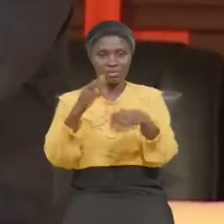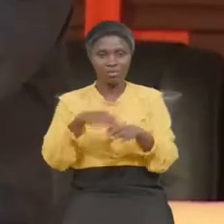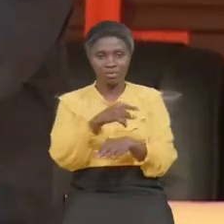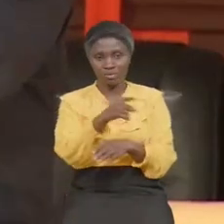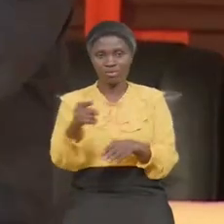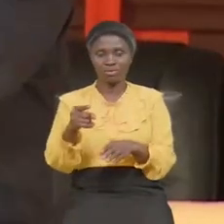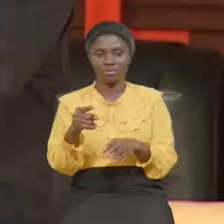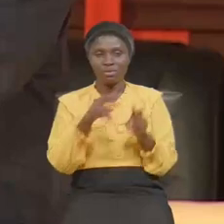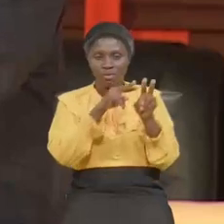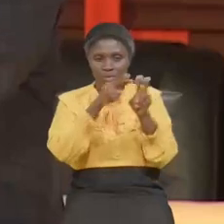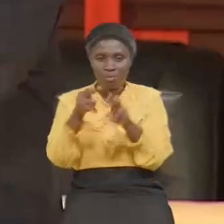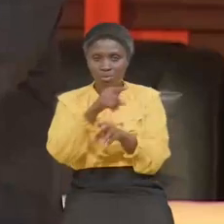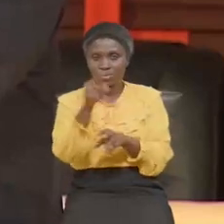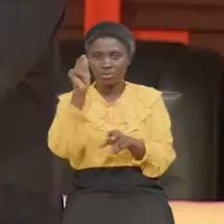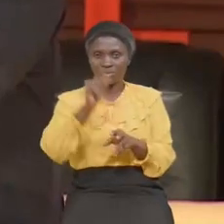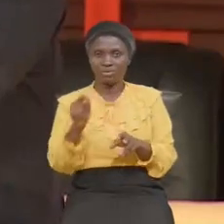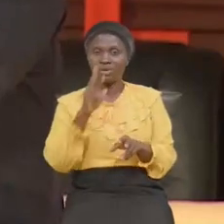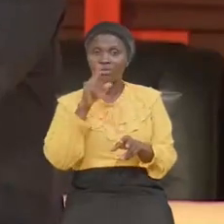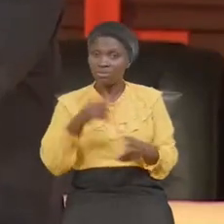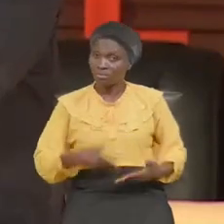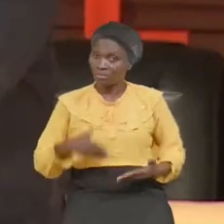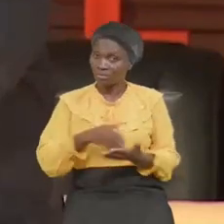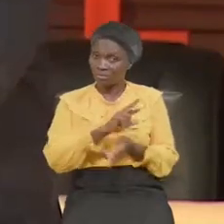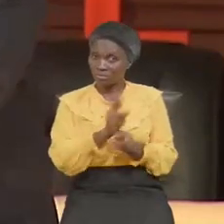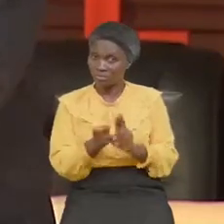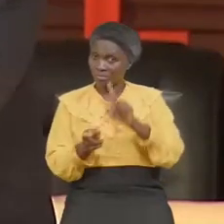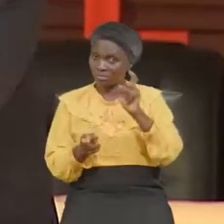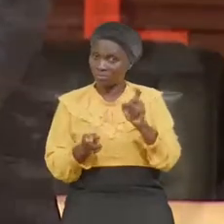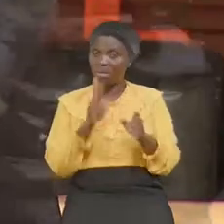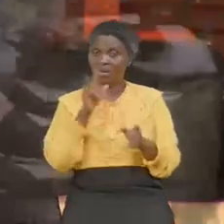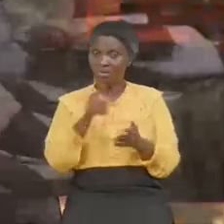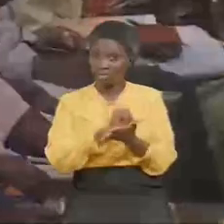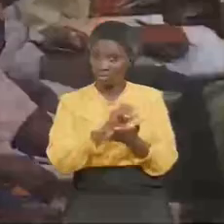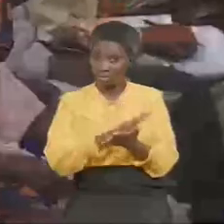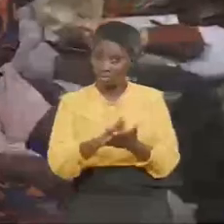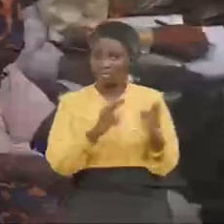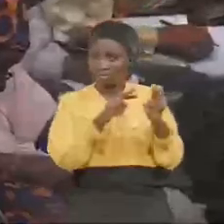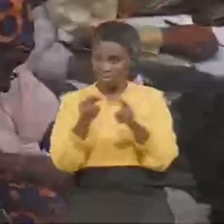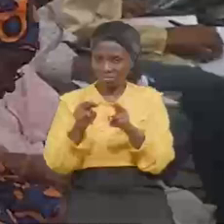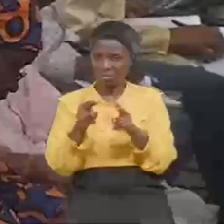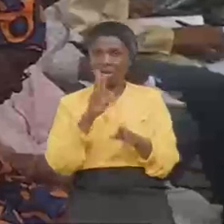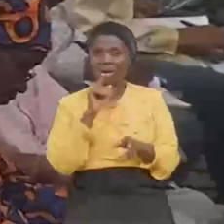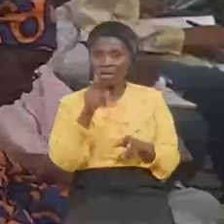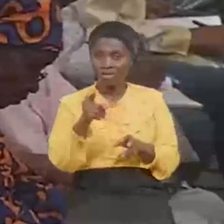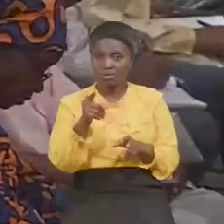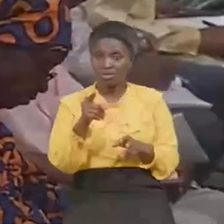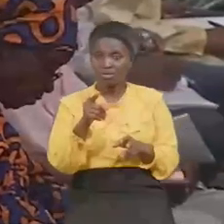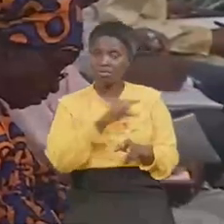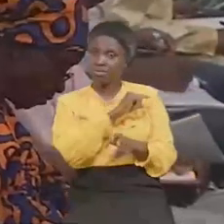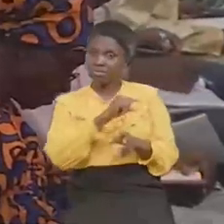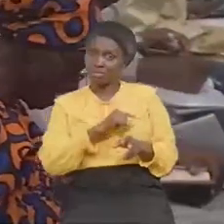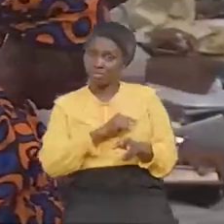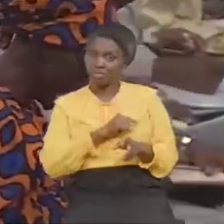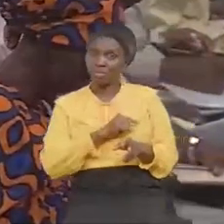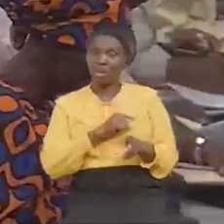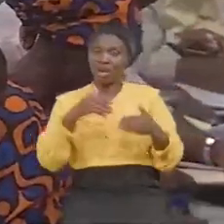vous êtes né de nouveau? Veillez. Est-ce que vous êtes sanctifié? Veillez. Est-ce que vous êtes qualifié? Est-ce que vous êtes